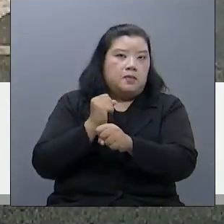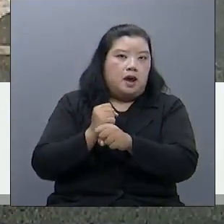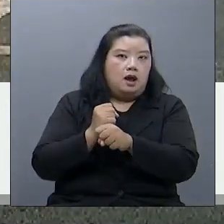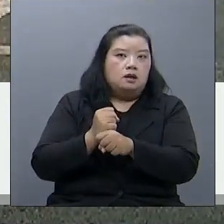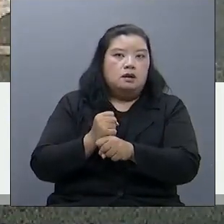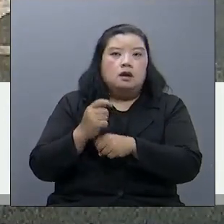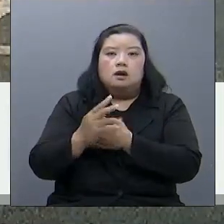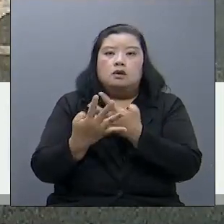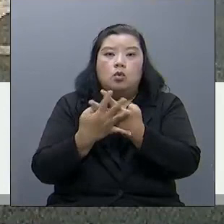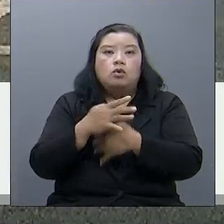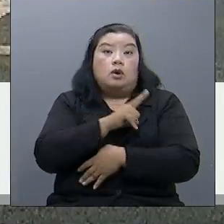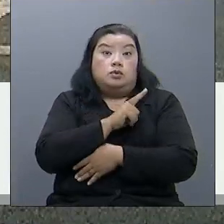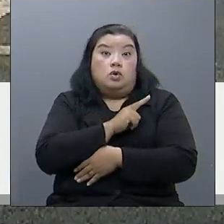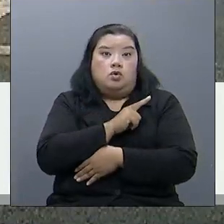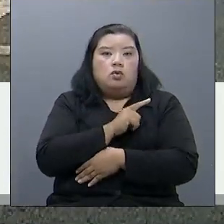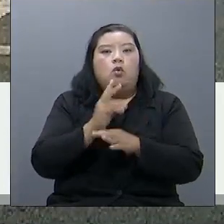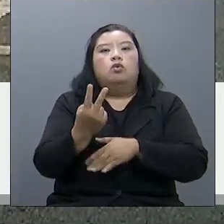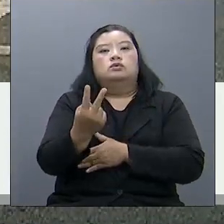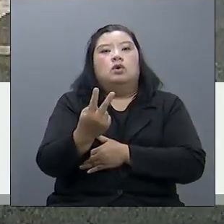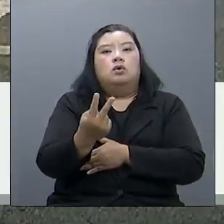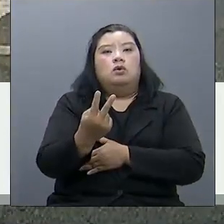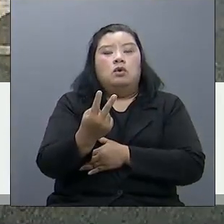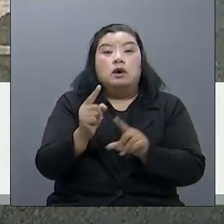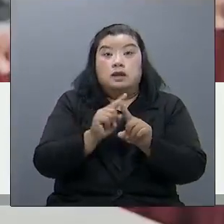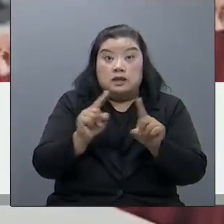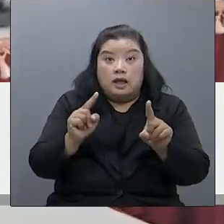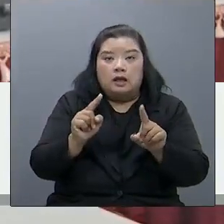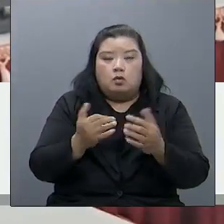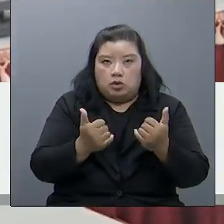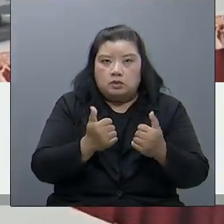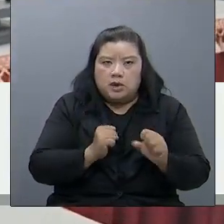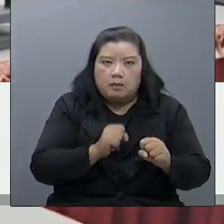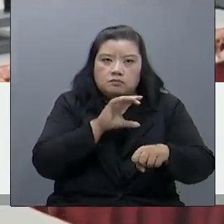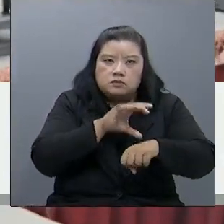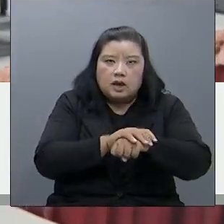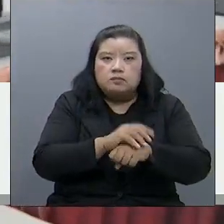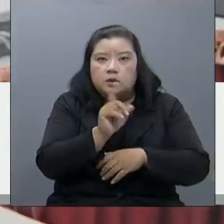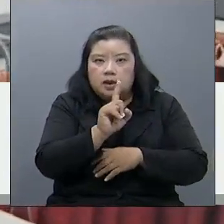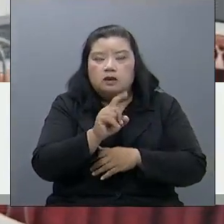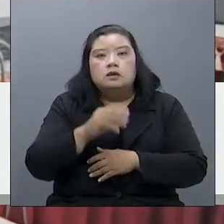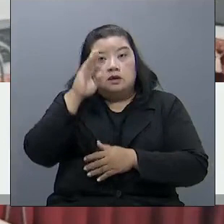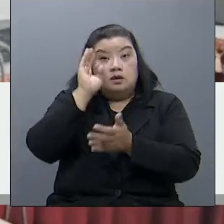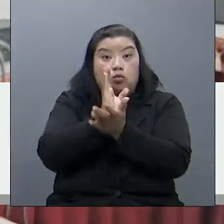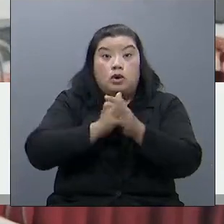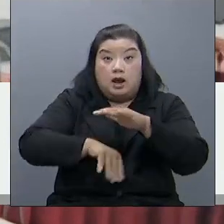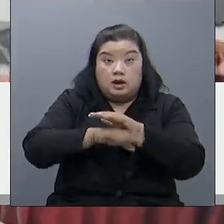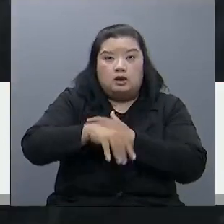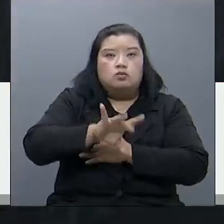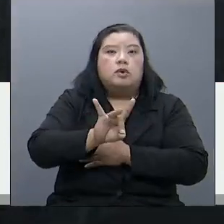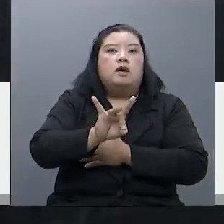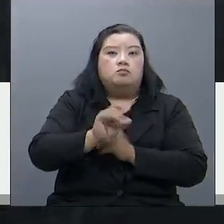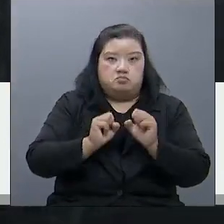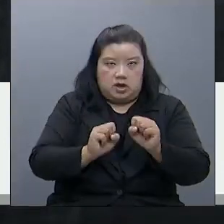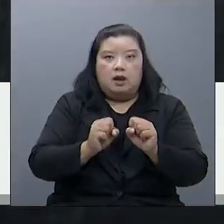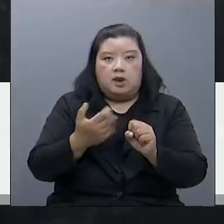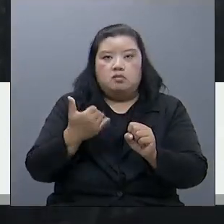นายผู้บัญชาการตำรวจภูธรภาค 8ระบุถึงการติดตามตัวนายชวลิตว่าชุดสืบสวนสอบสวนภูธรภาค 8ตั้งชุด